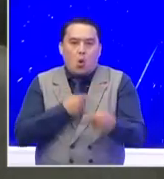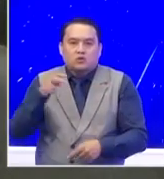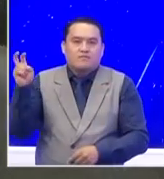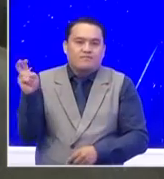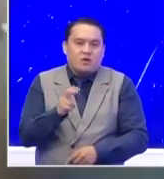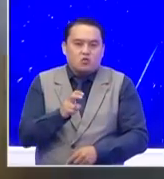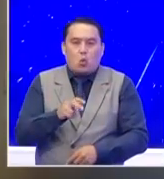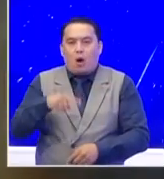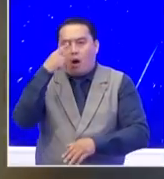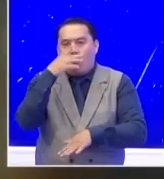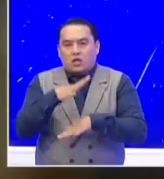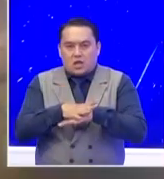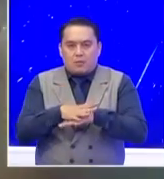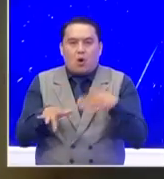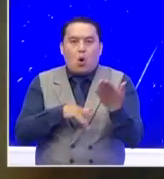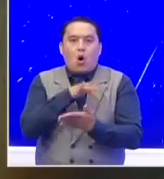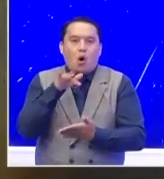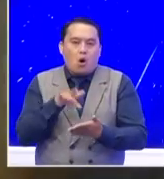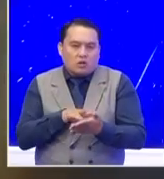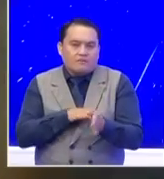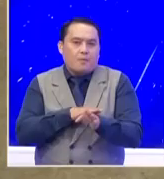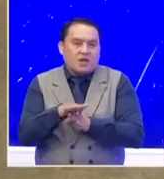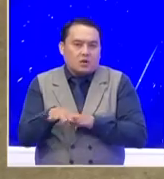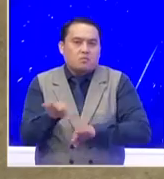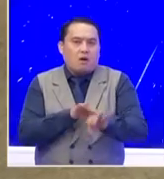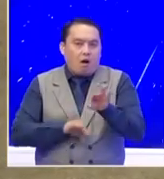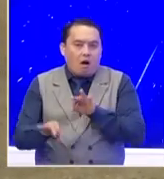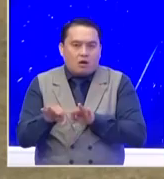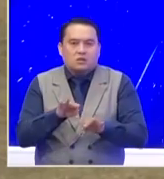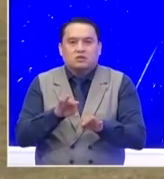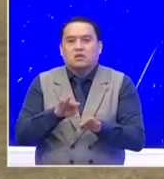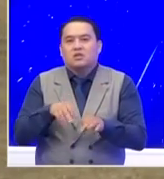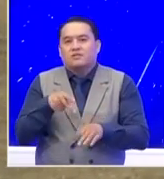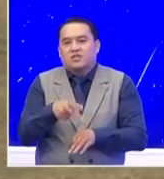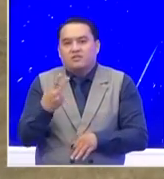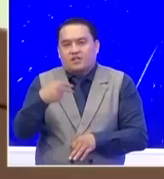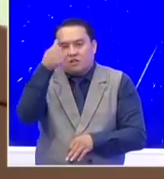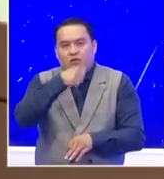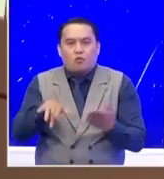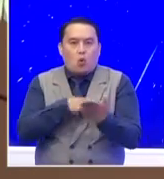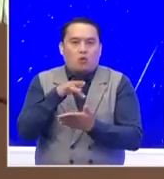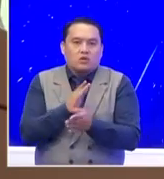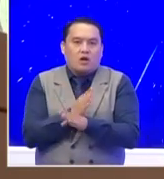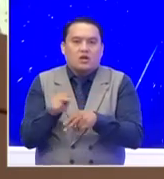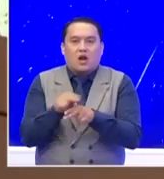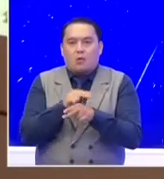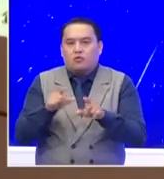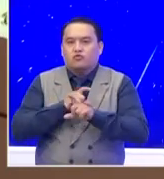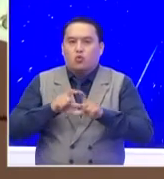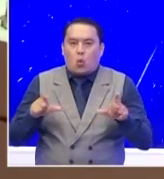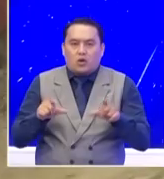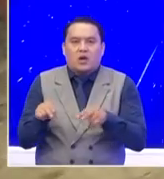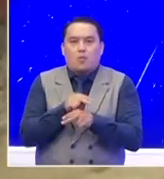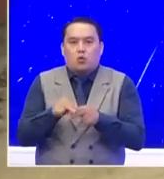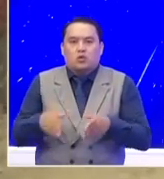визиту градоначальника. Отметим, в числе реализуемых проектов по ДКЗ-2020 в городе Капшигай реконструкция школ,